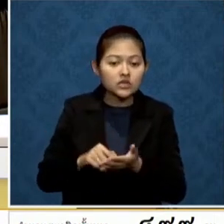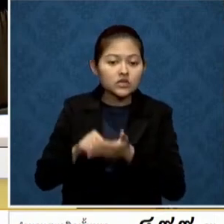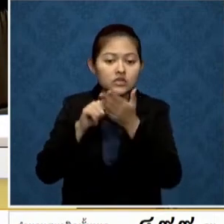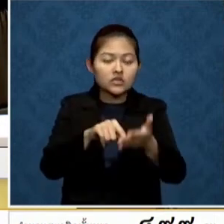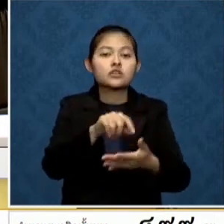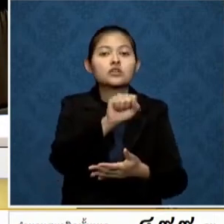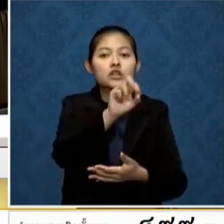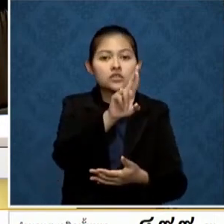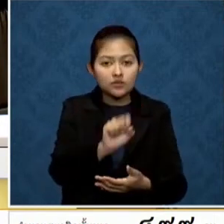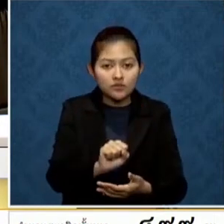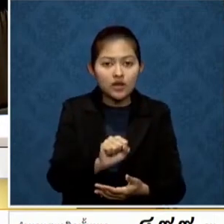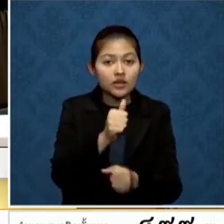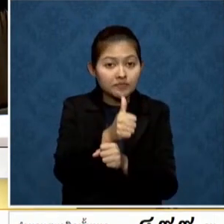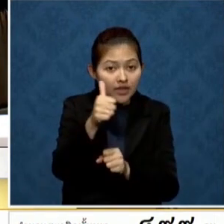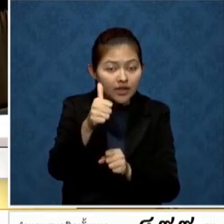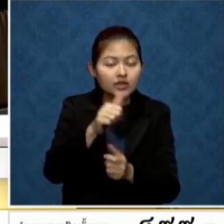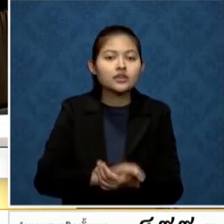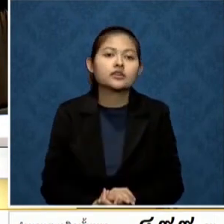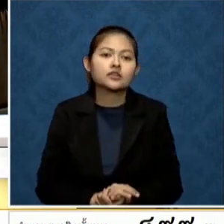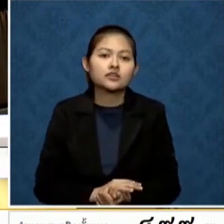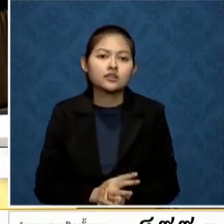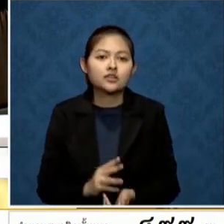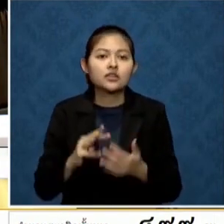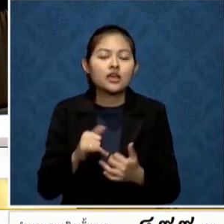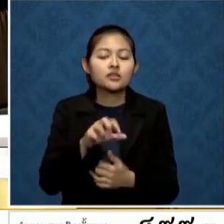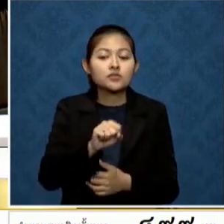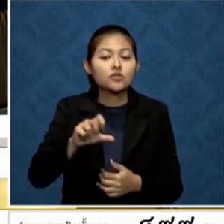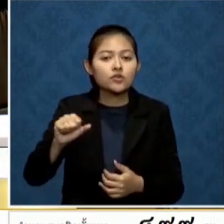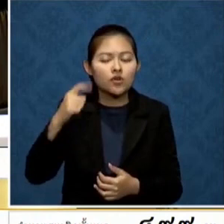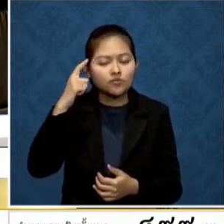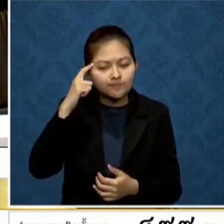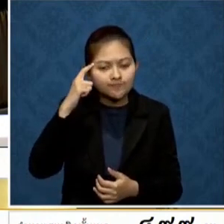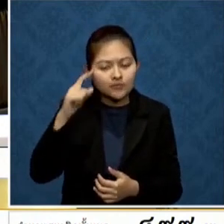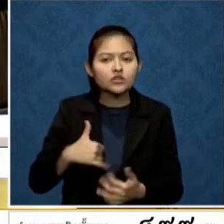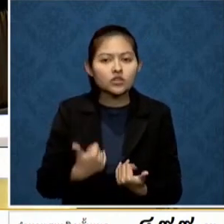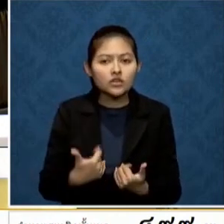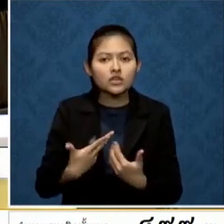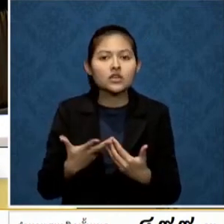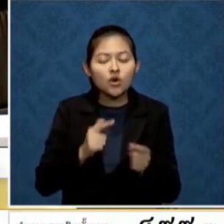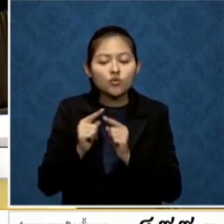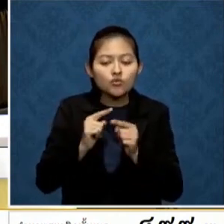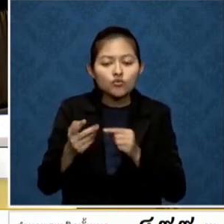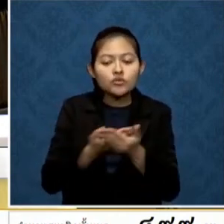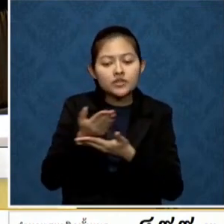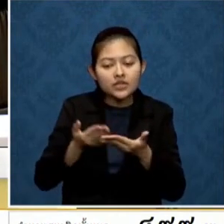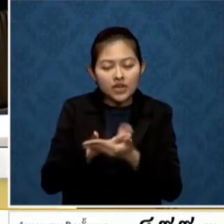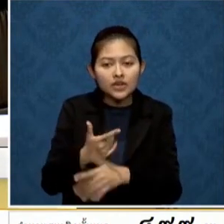ได้นะครับข้อเสนออื่นๆแน่นอนที่สุดครับอาจจะมีเพื่อนสมาชิกคัดค้านบ้างแต่ผมคิดว่าเรายังสามารถพูดคุยหาทางออกได้ว่าจะปรับจูนอย่างไร